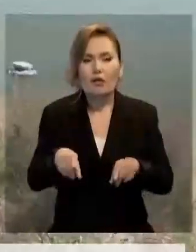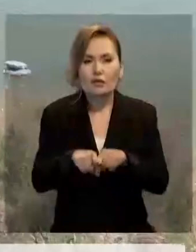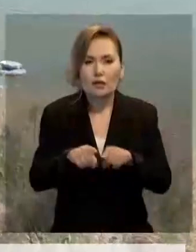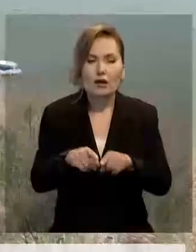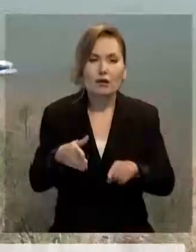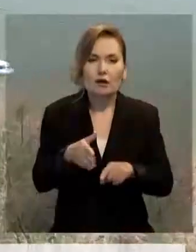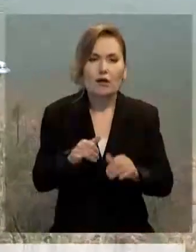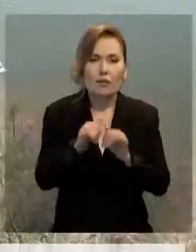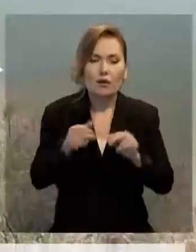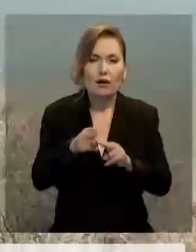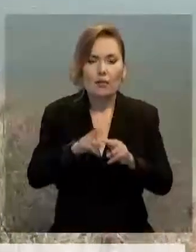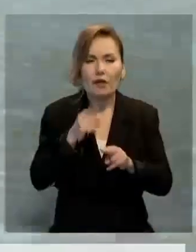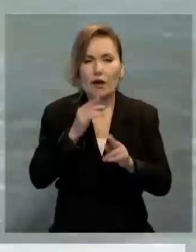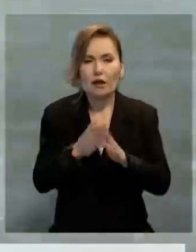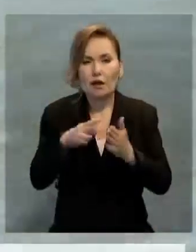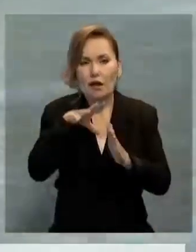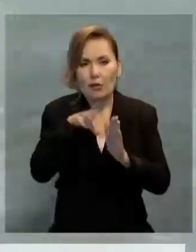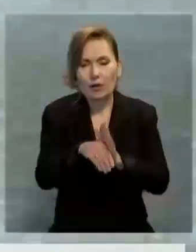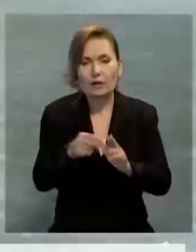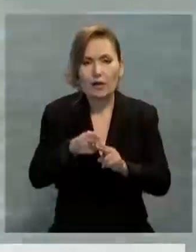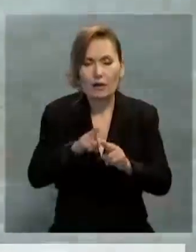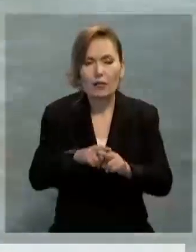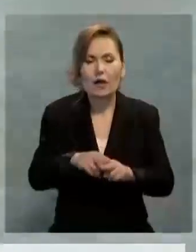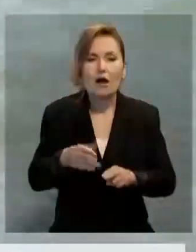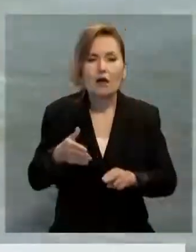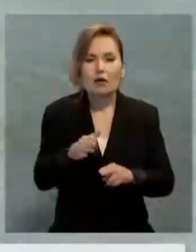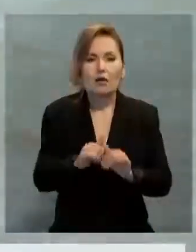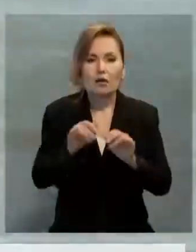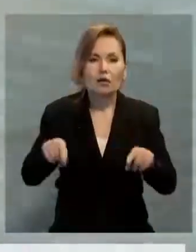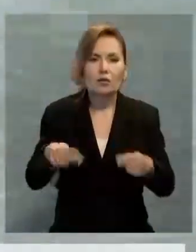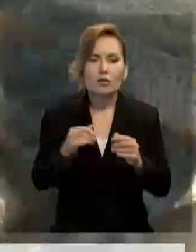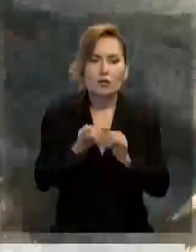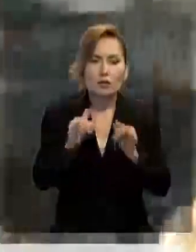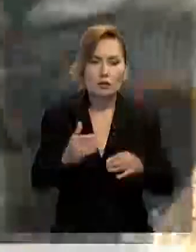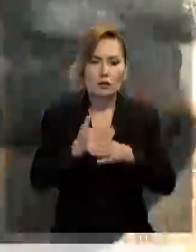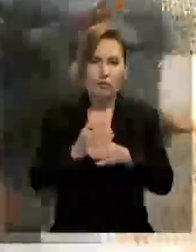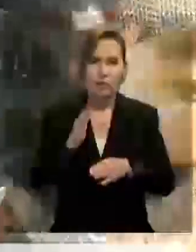мемлекет тарапынан қызыл кітапқа енген балықтардың жойылып кетпеуіне жағдай жасалмақ.